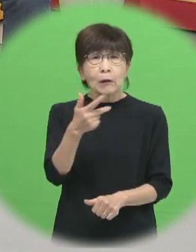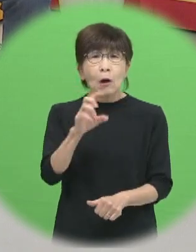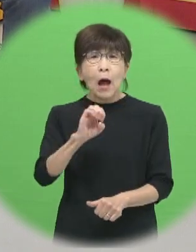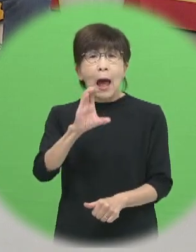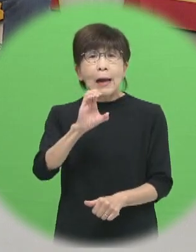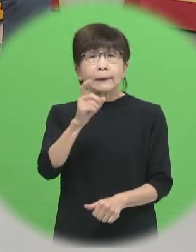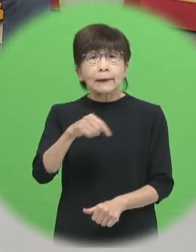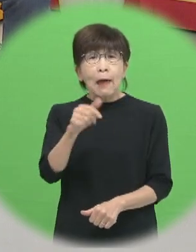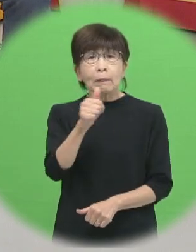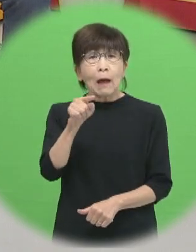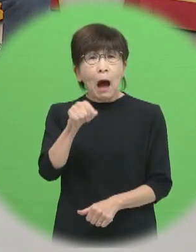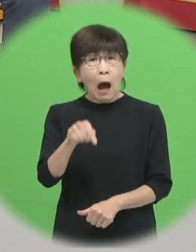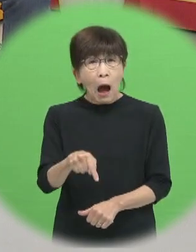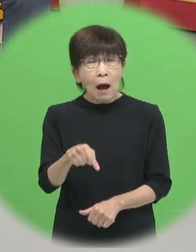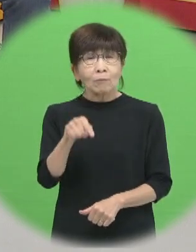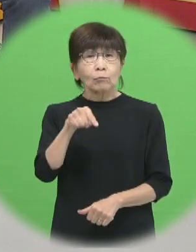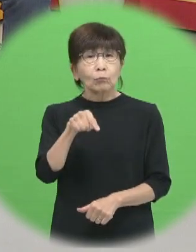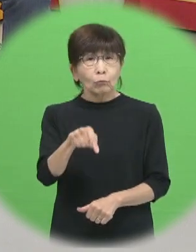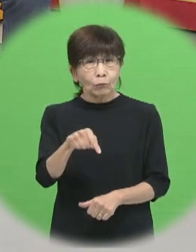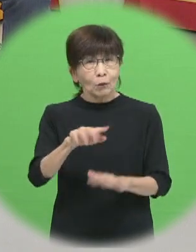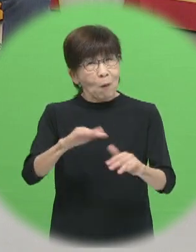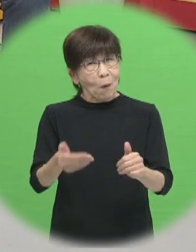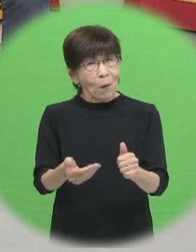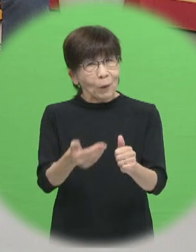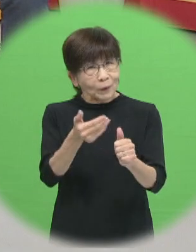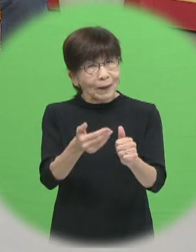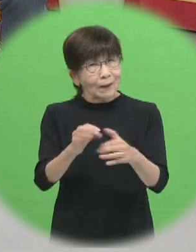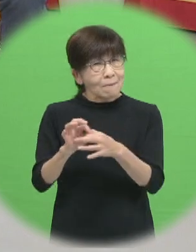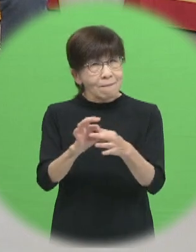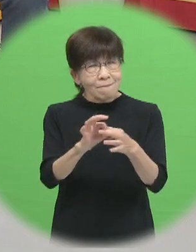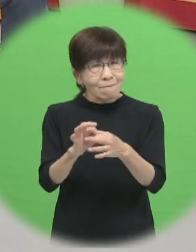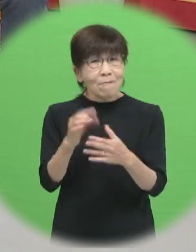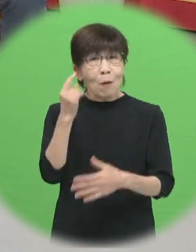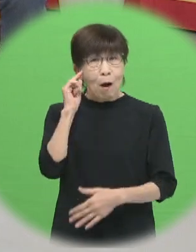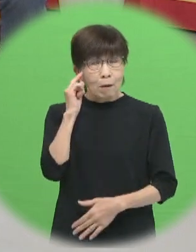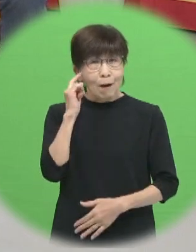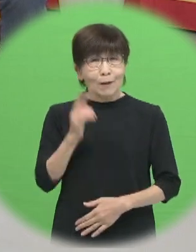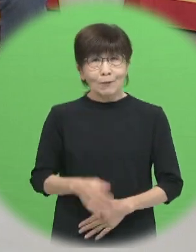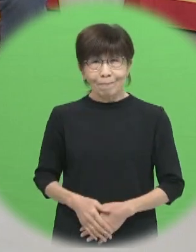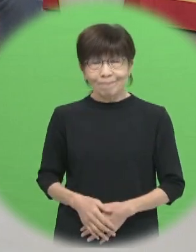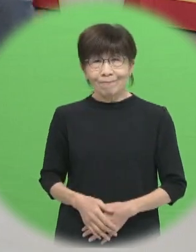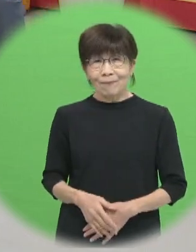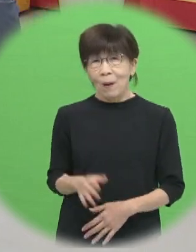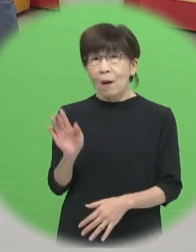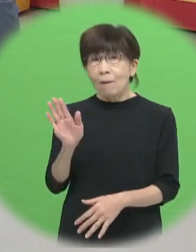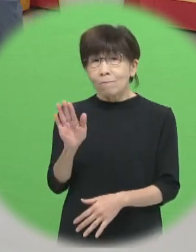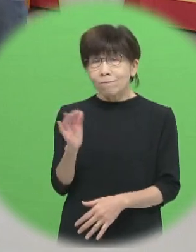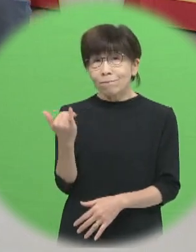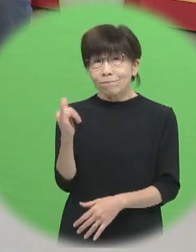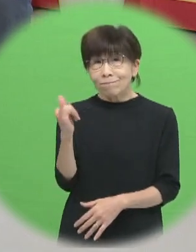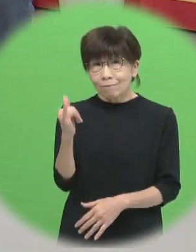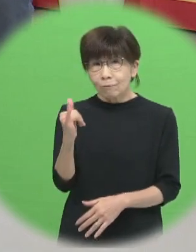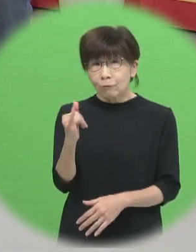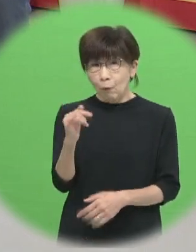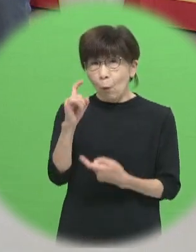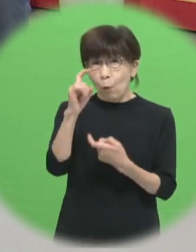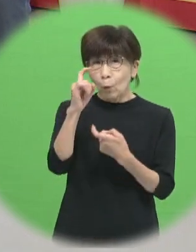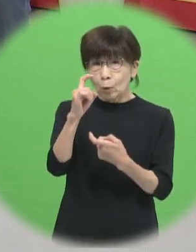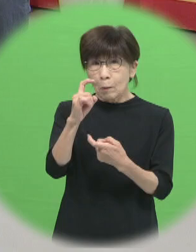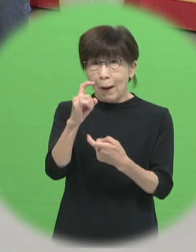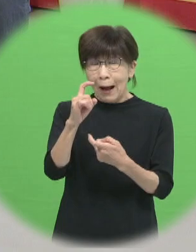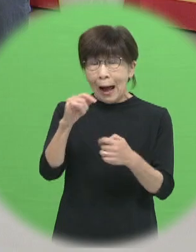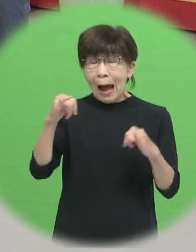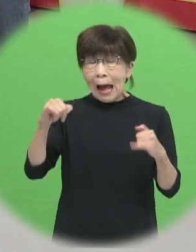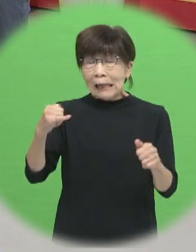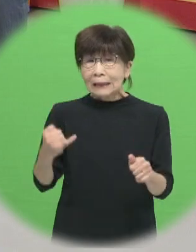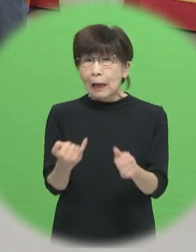うん、ジェンダーの視点で子どもの育ちを考えていきたいと思います。前田さんと大竹さんは、うん、はい、ジェンダーと聞いてどんなイメ